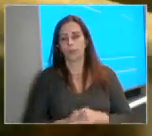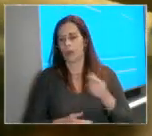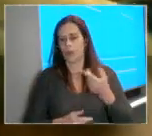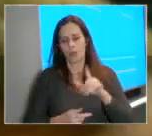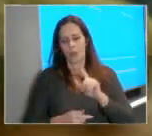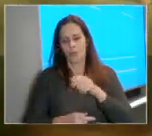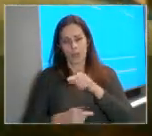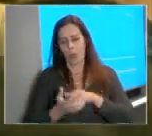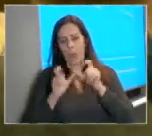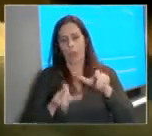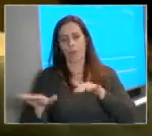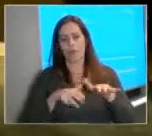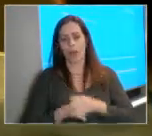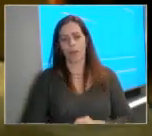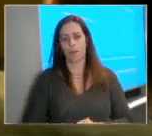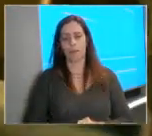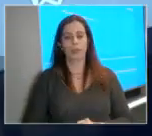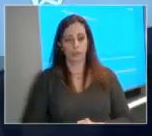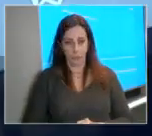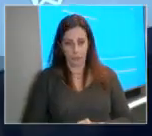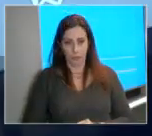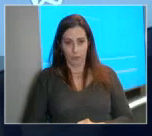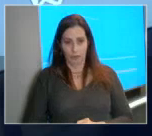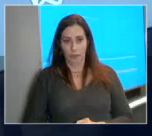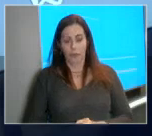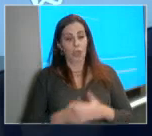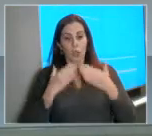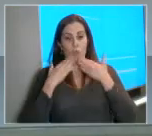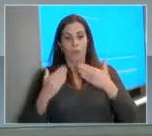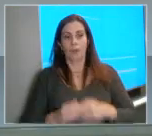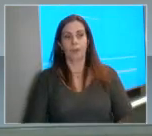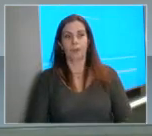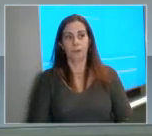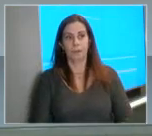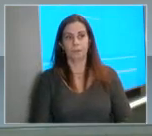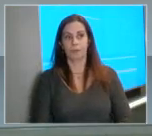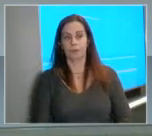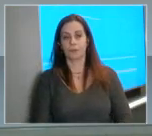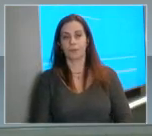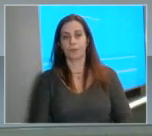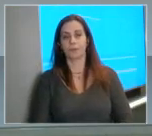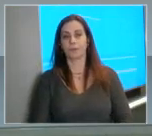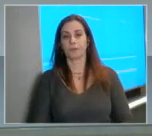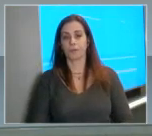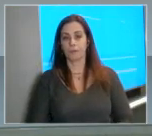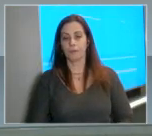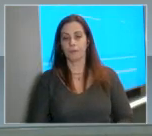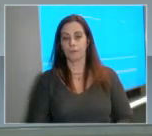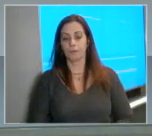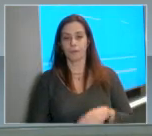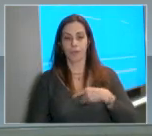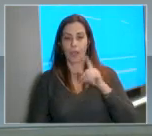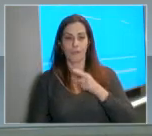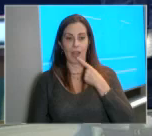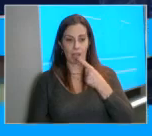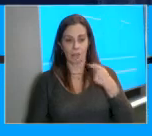חוסמים ממשלה. חבר הכנסת גדי יברקן מכחול לבן, תודה. תודה רבה לכם. אני